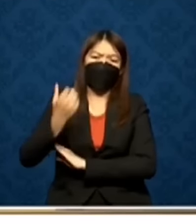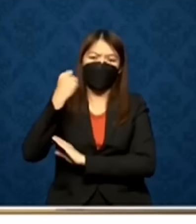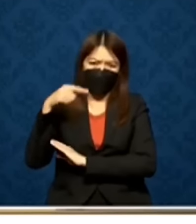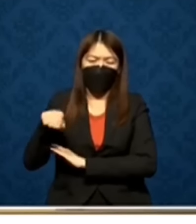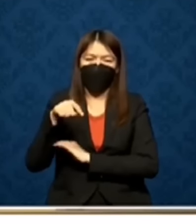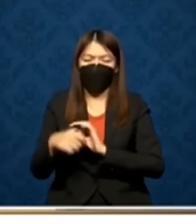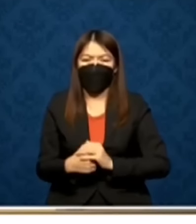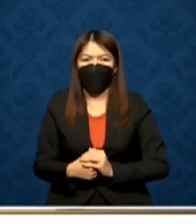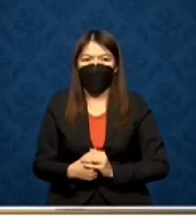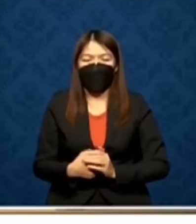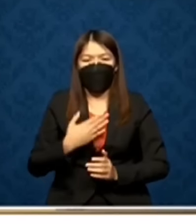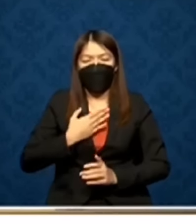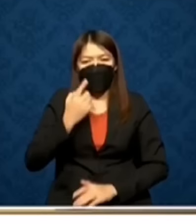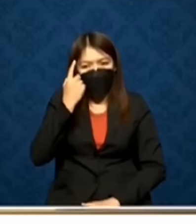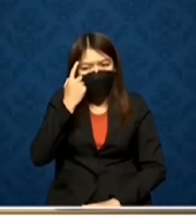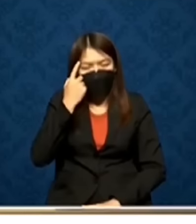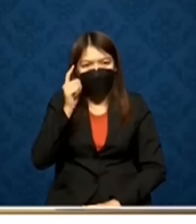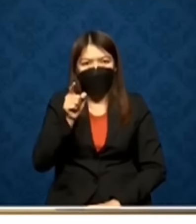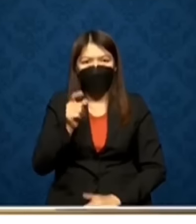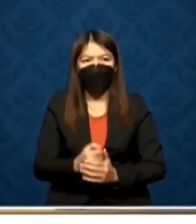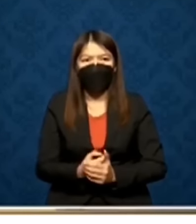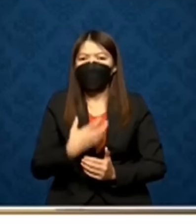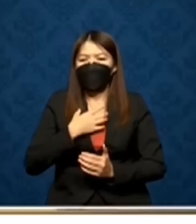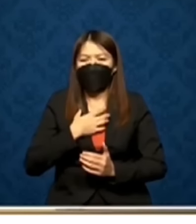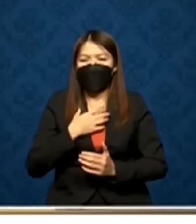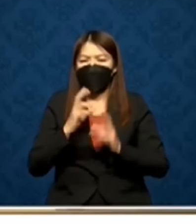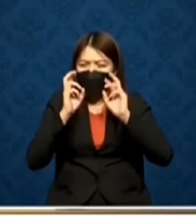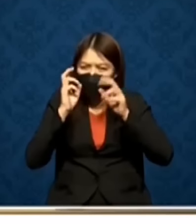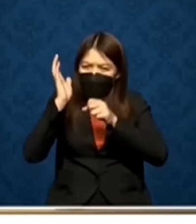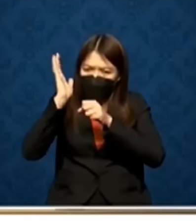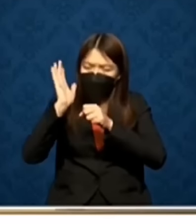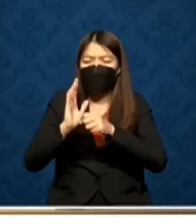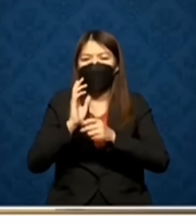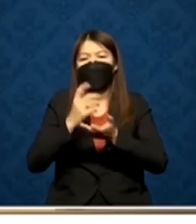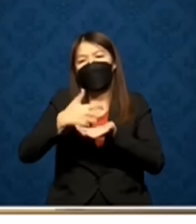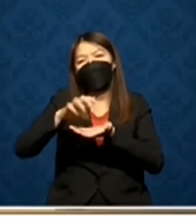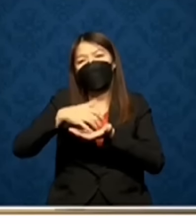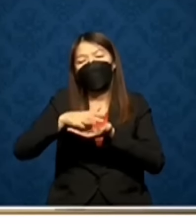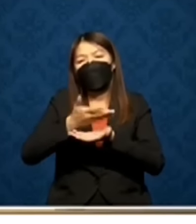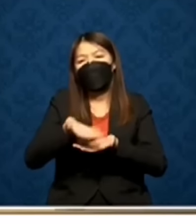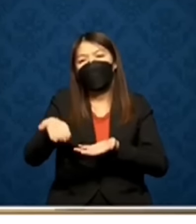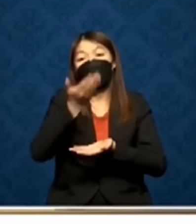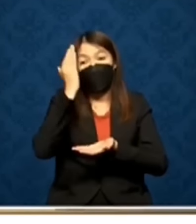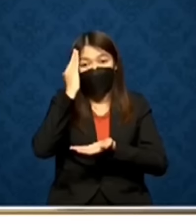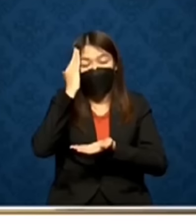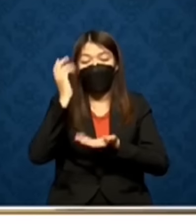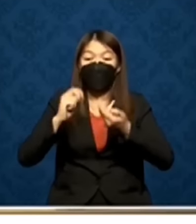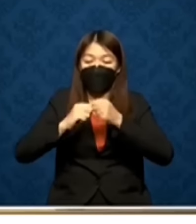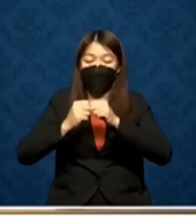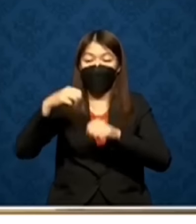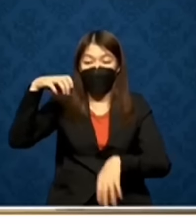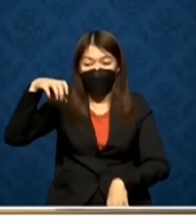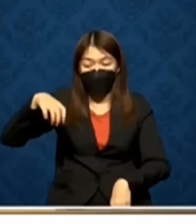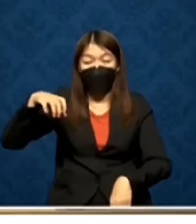ผลที่ผมเห็นว่าผมจริงๆจะไม่อภิปรายเรื่องนี้จะเล่าให้ฟังว่าปัญหาของกรมที่ดินเนี่ยปั